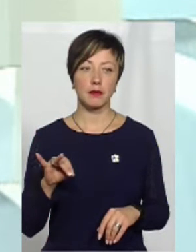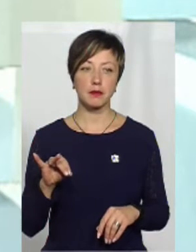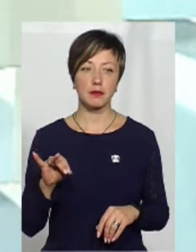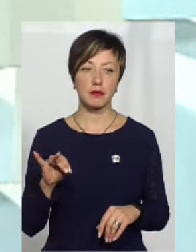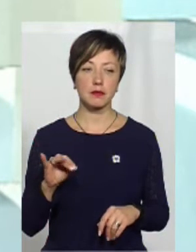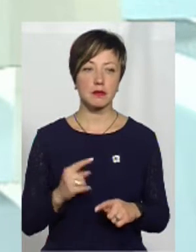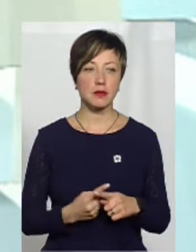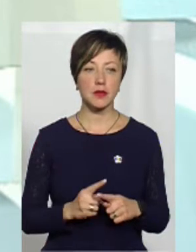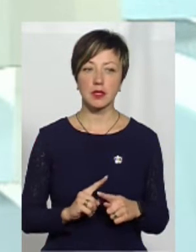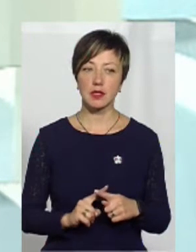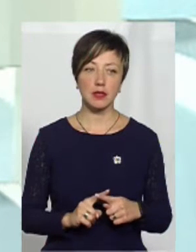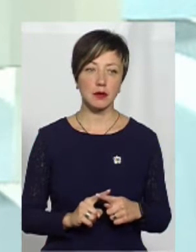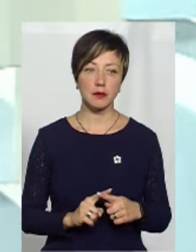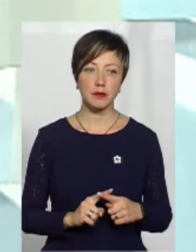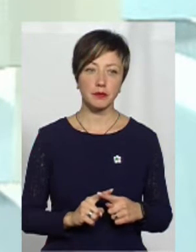Це